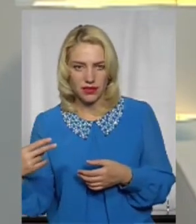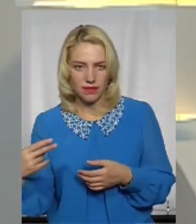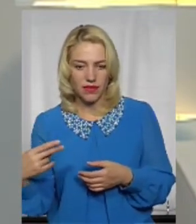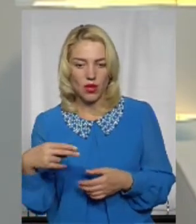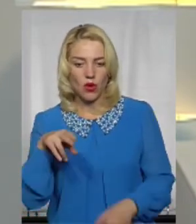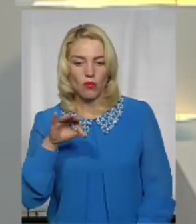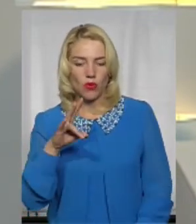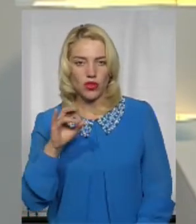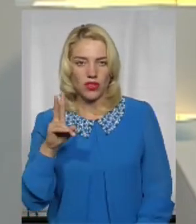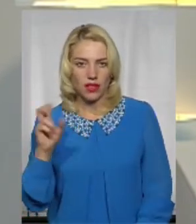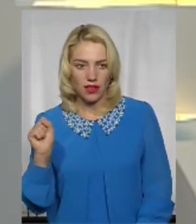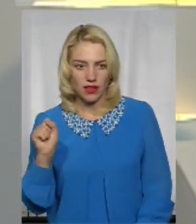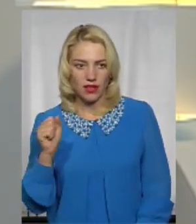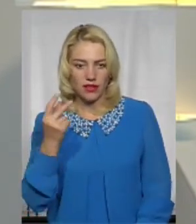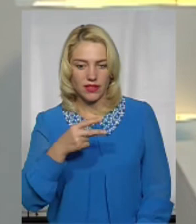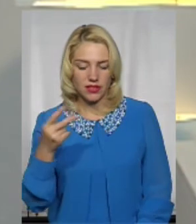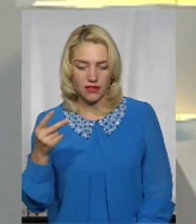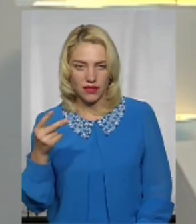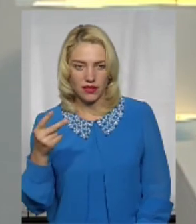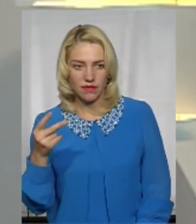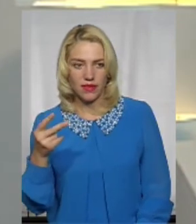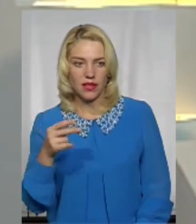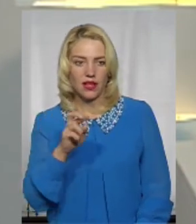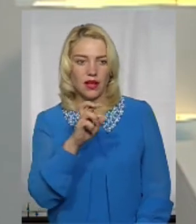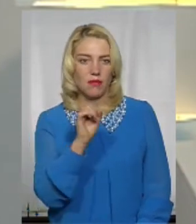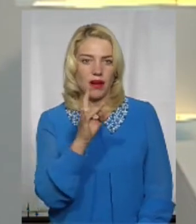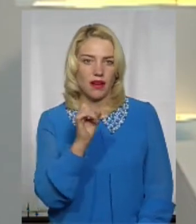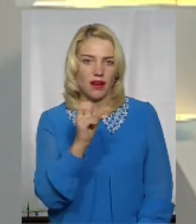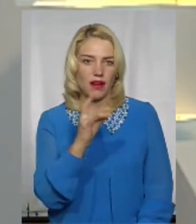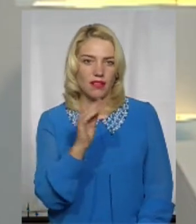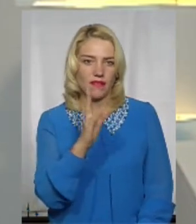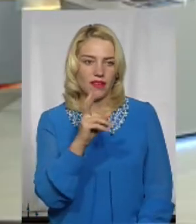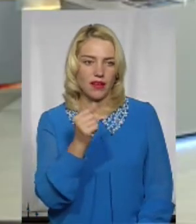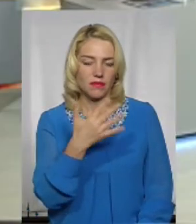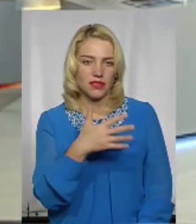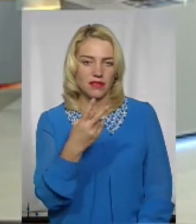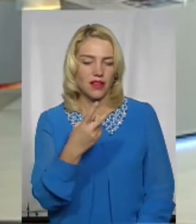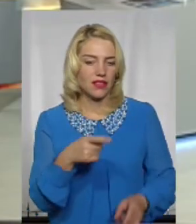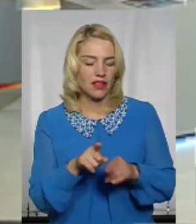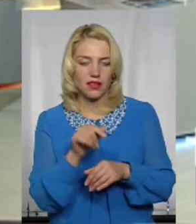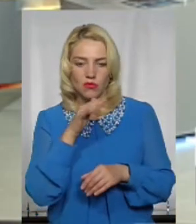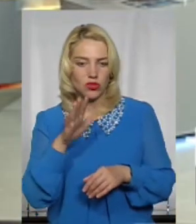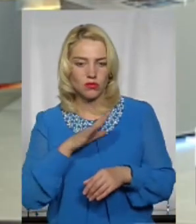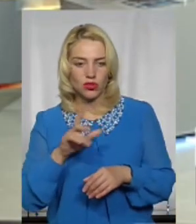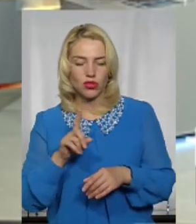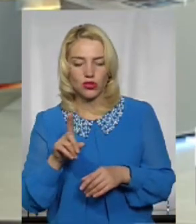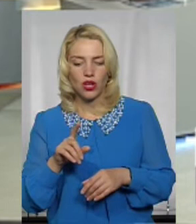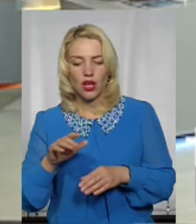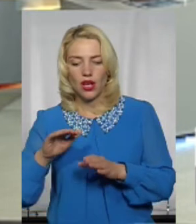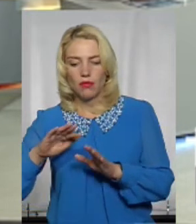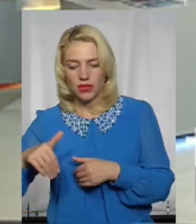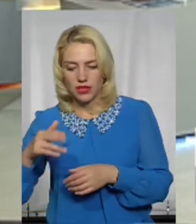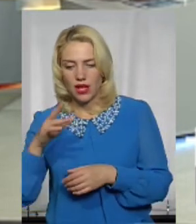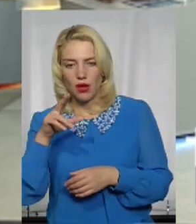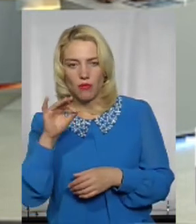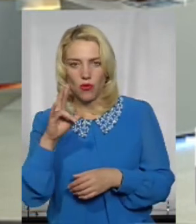20, Понінка 22, Баранівка 52. Так не буває, що після Понінки 22, а в